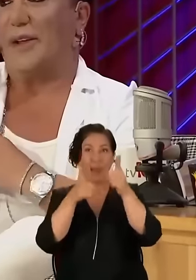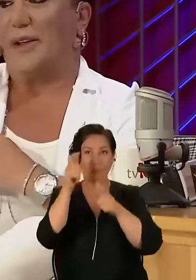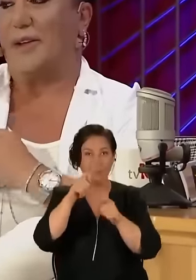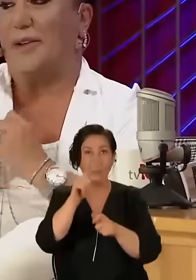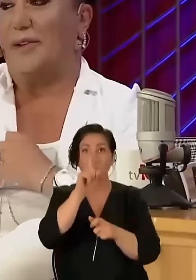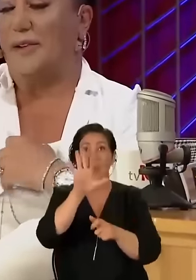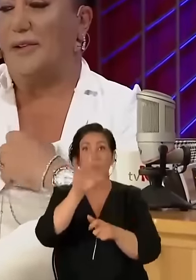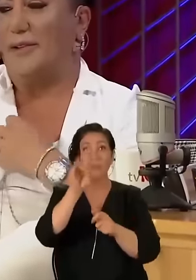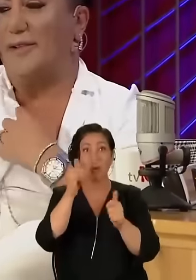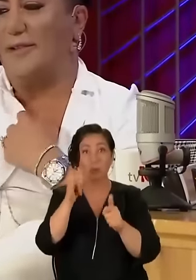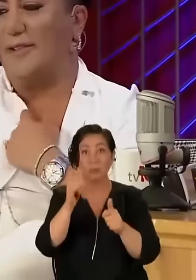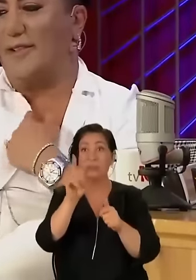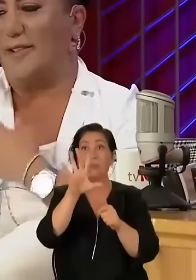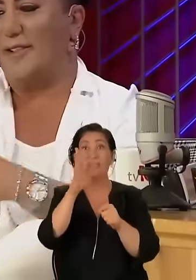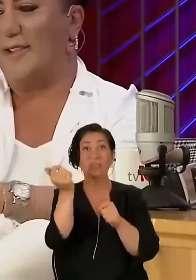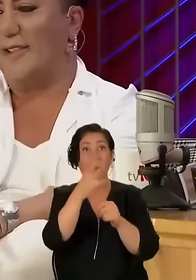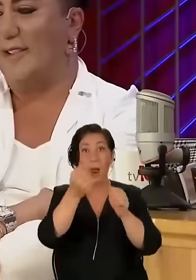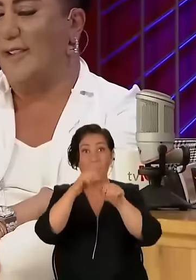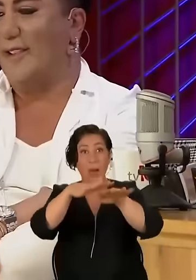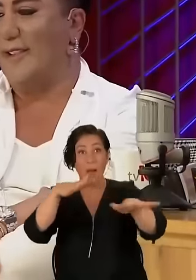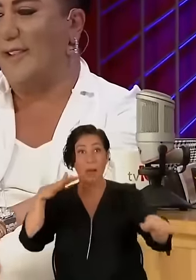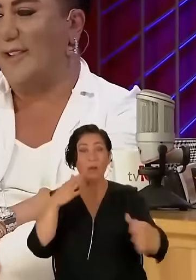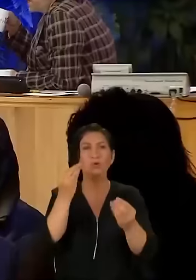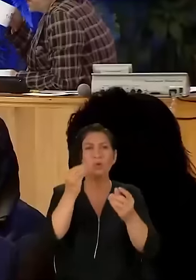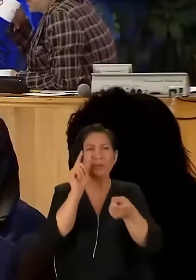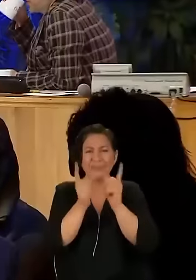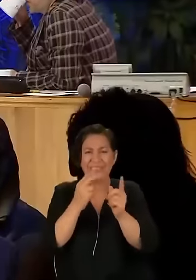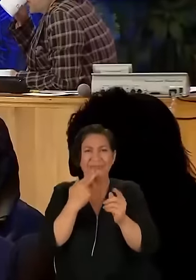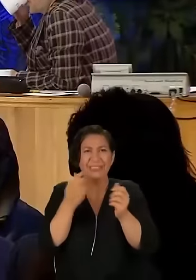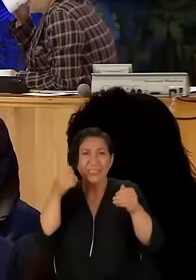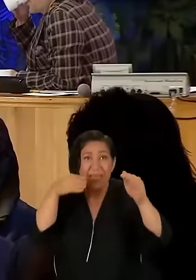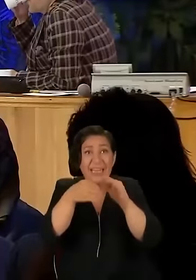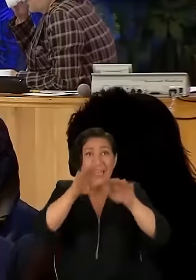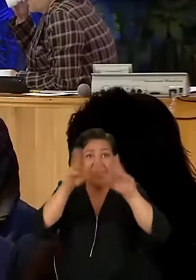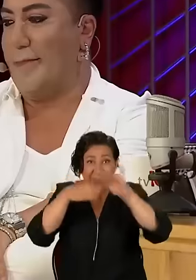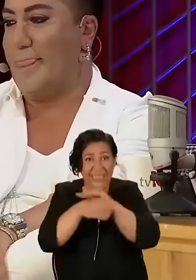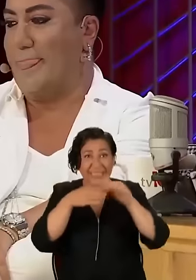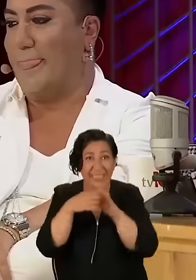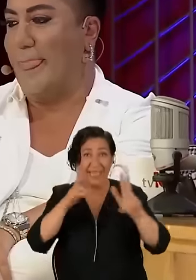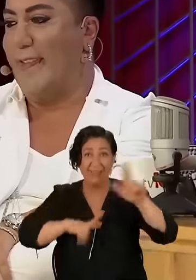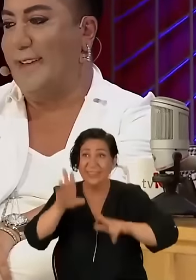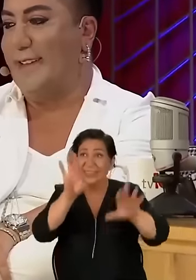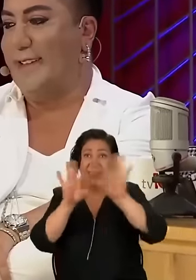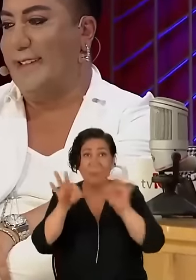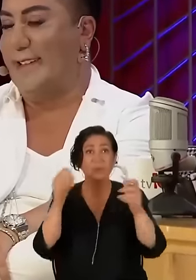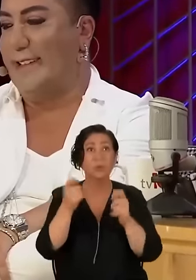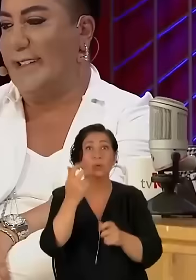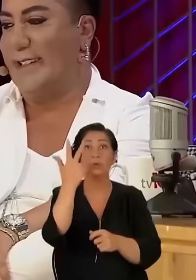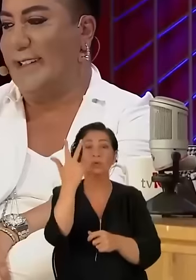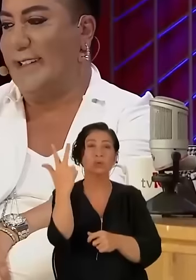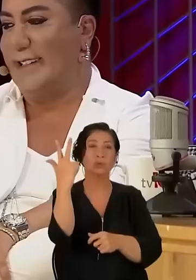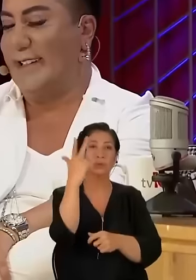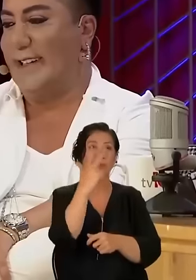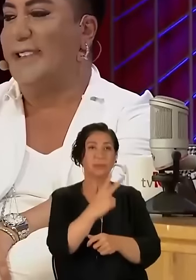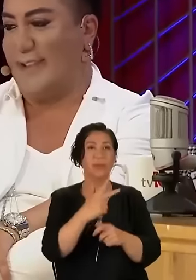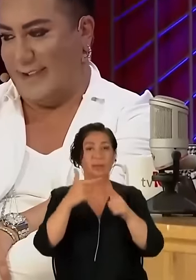151 kiloyum. Kapıda da 25 tane araba var. Bir tür roman kadınlar içeriye girmeye çalışıyor. Kostümleri seçmeye çalışıyor. Üç kişi geldi